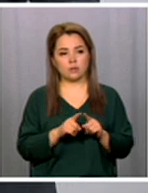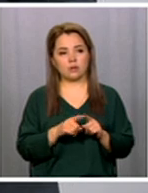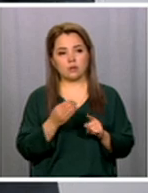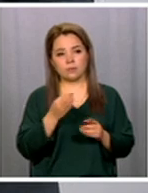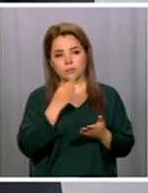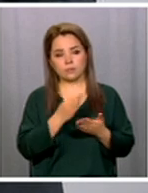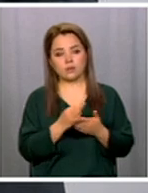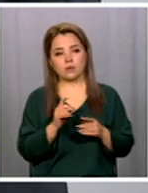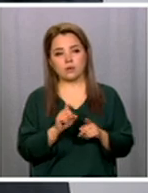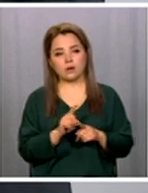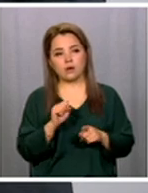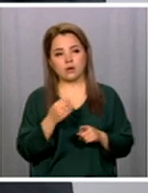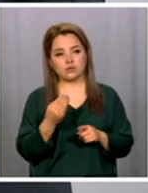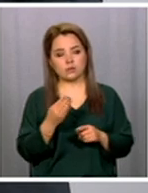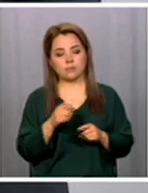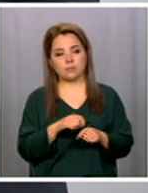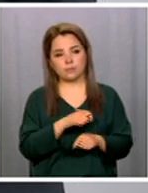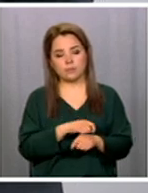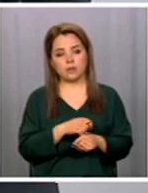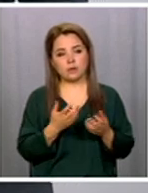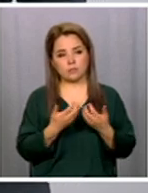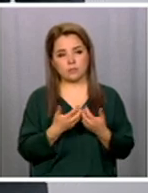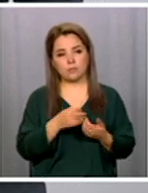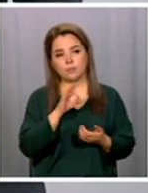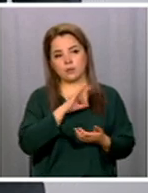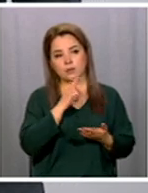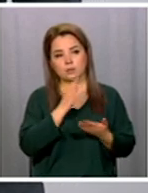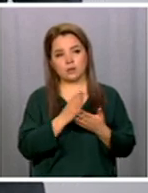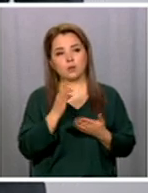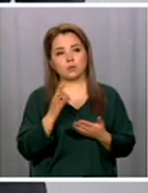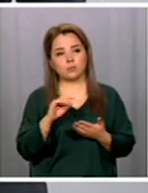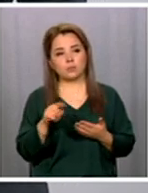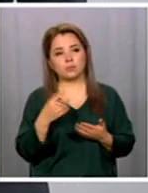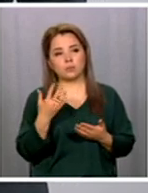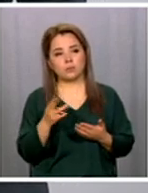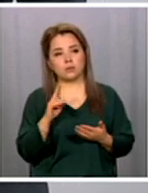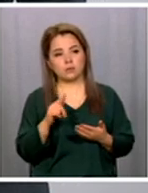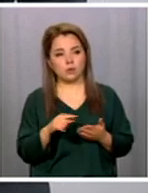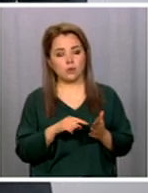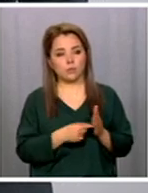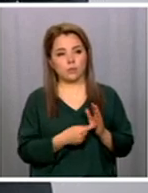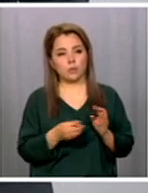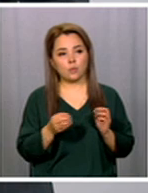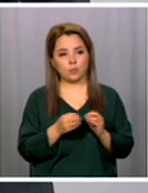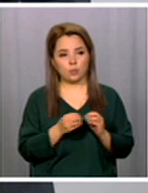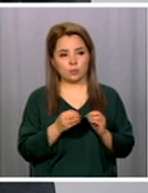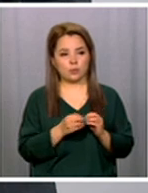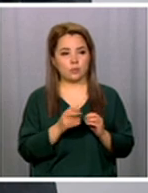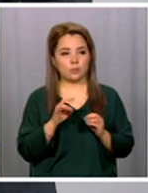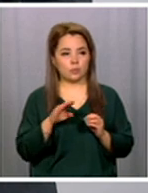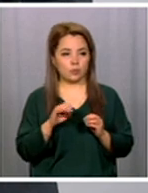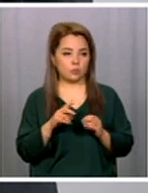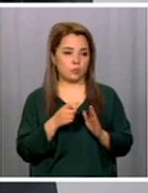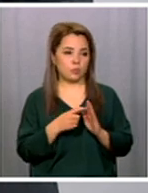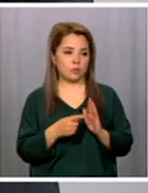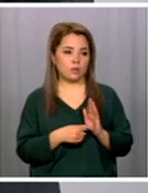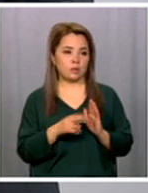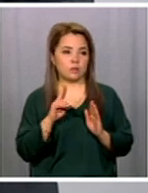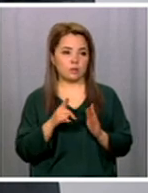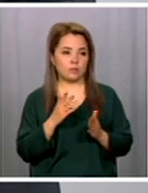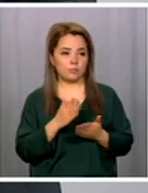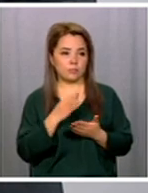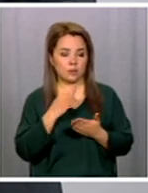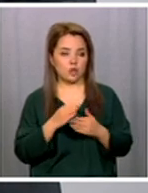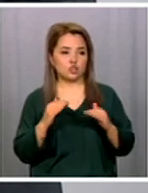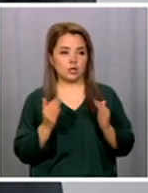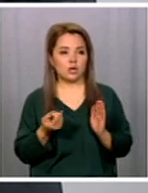H биіктікті пайдалануымыз қажет. Яғни 0,15 килограмм көбейтілген 10 ньютон бөлінген килограмм